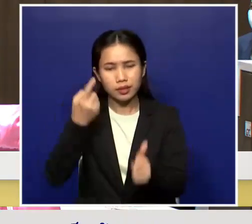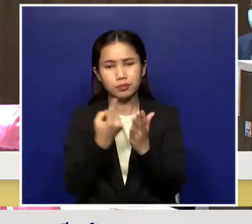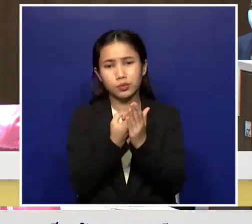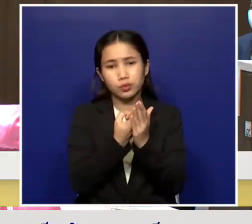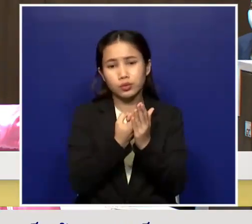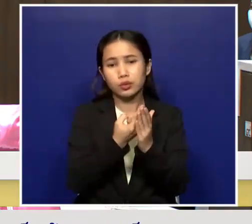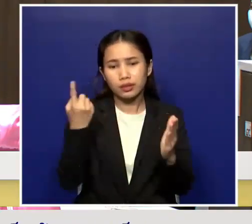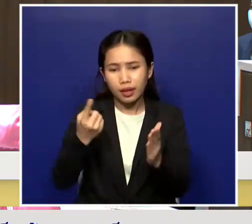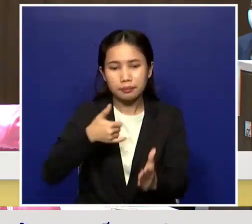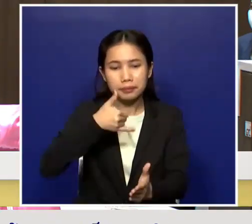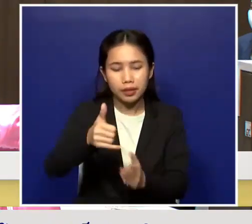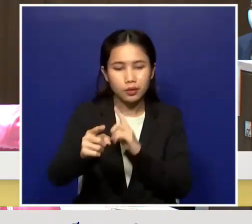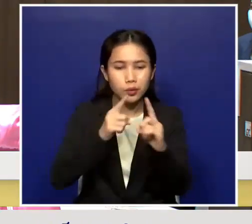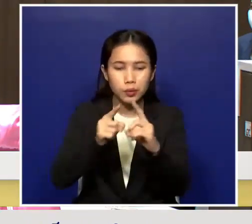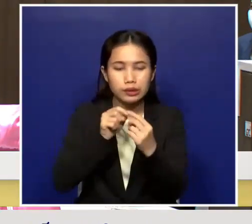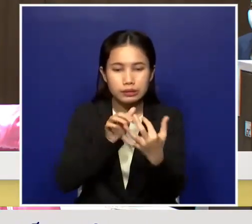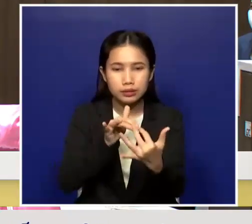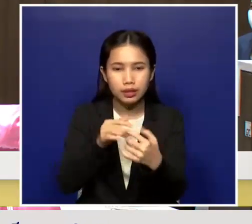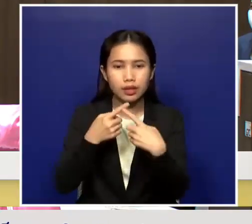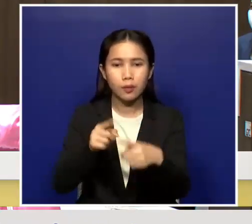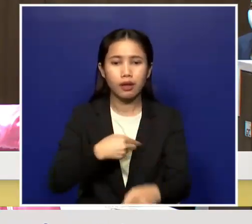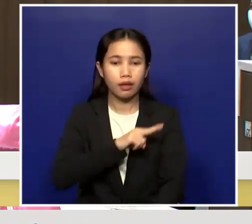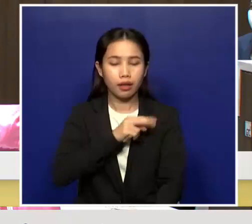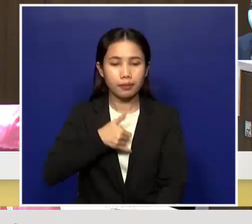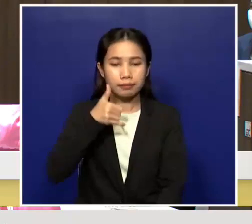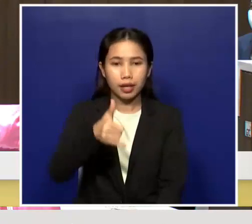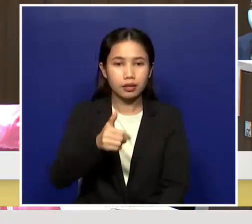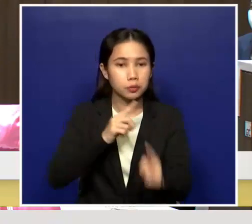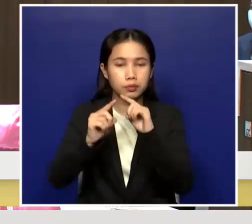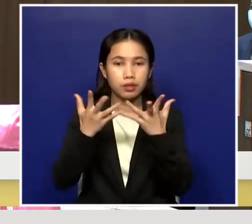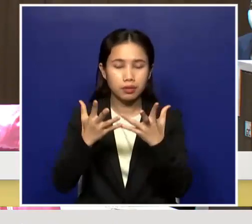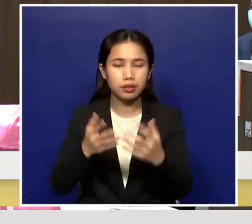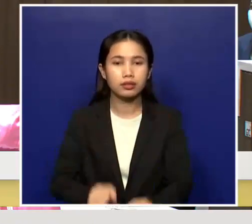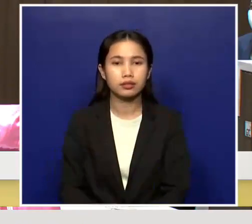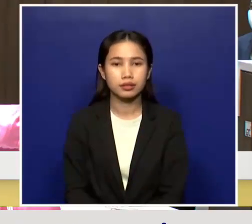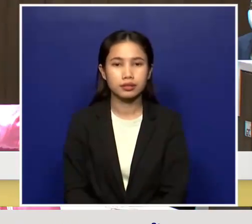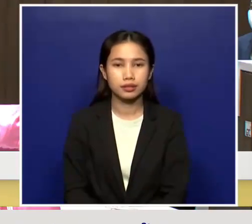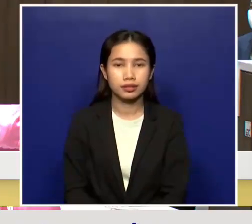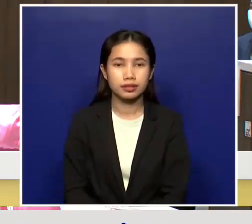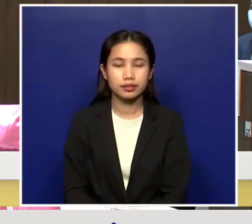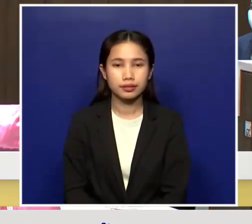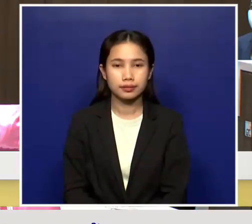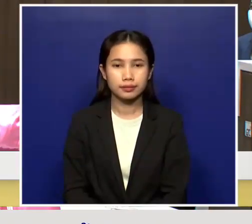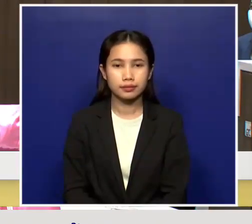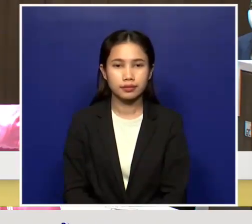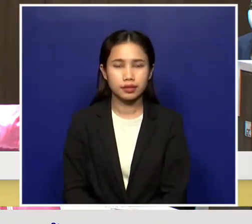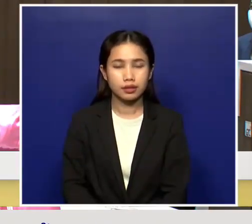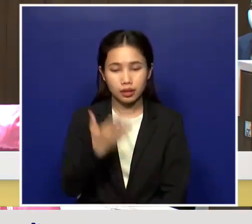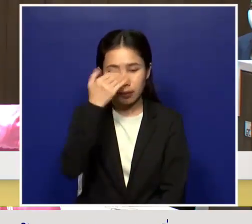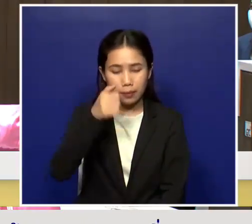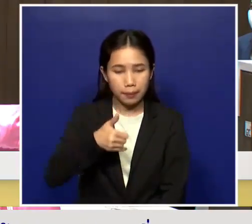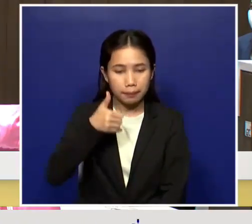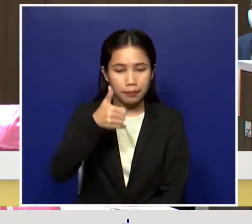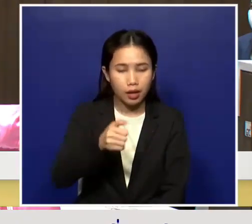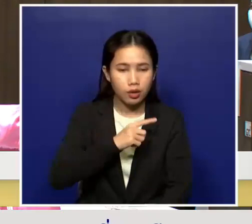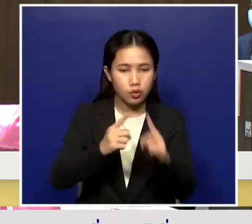าดูแลเองทำให้เรื่องที่ยุติได้ง่ายๆก็กลับไม่ยุติแทนที่จะมีการพูดคุยเข้าใ